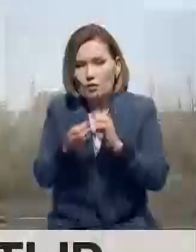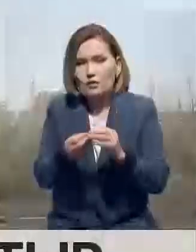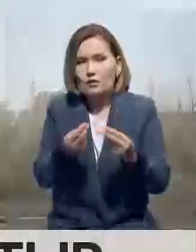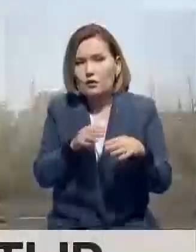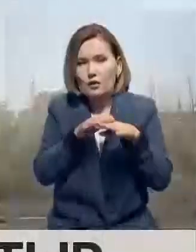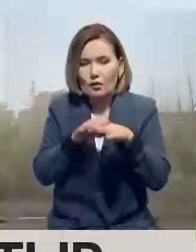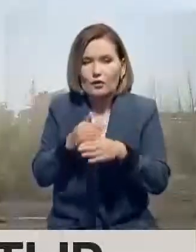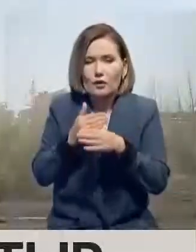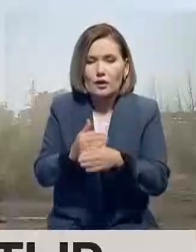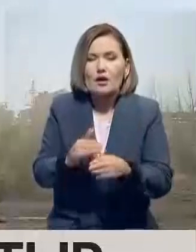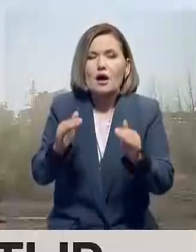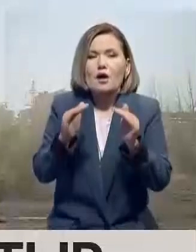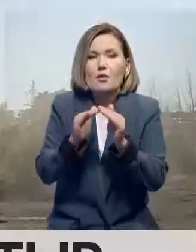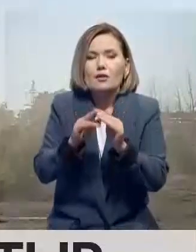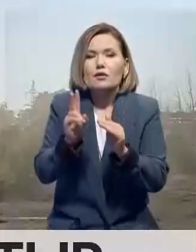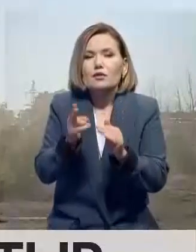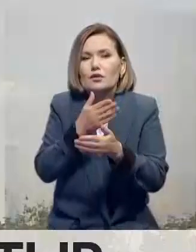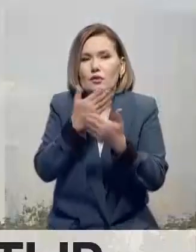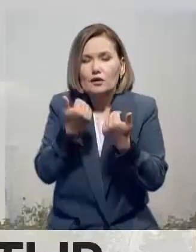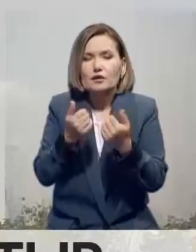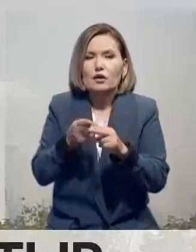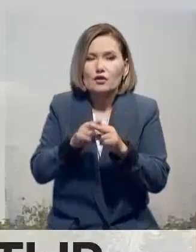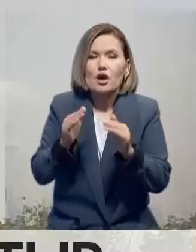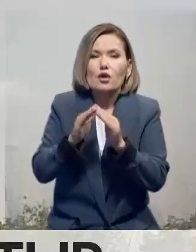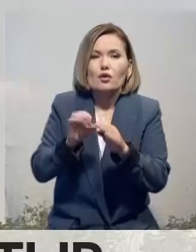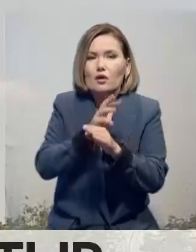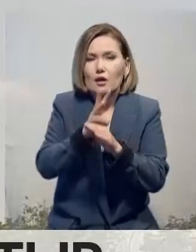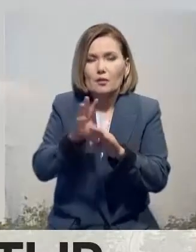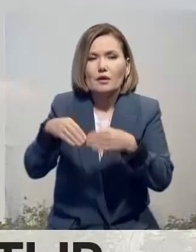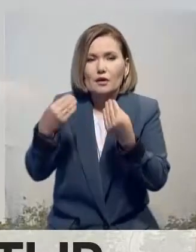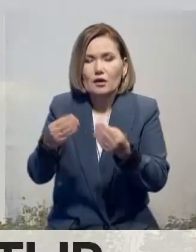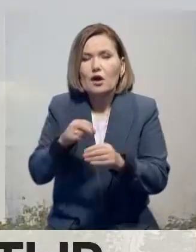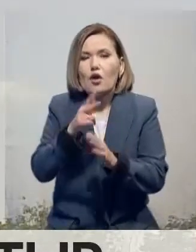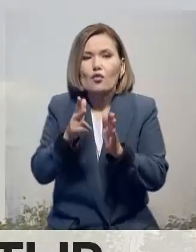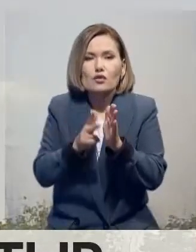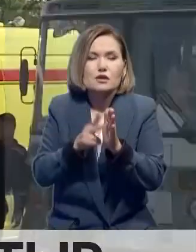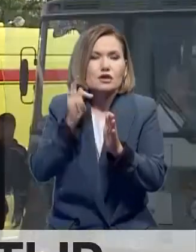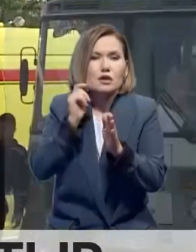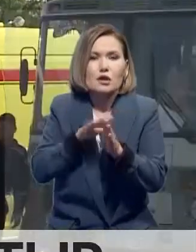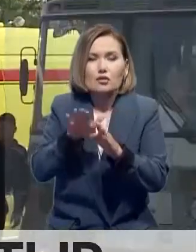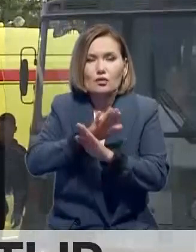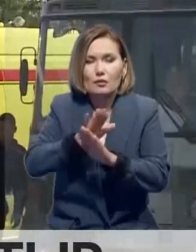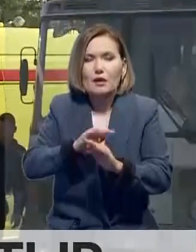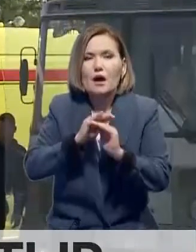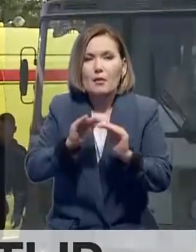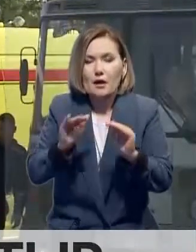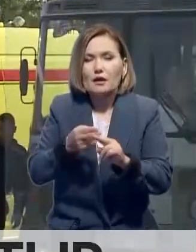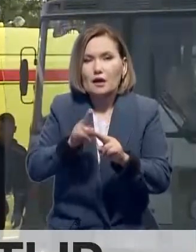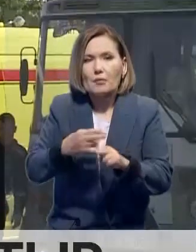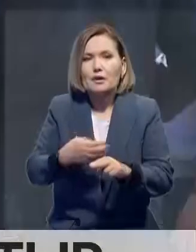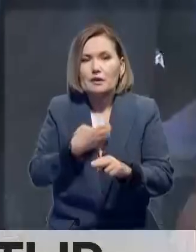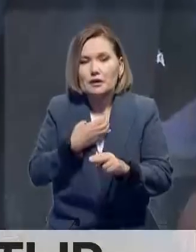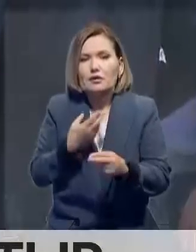береді. Баспанасы жоқтары болса, үй алып беруге міндетті. Мұнан өзге кәмелет жасына толмаған балалары болса, олар 18 жасқа келгенше сақтандыру төлемі